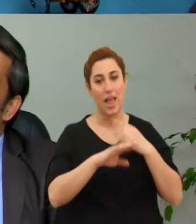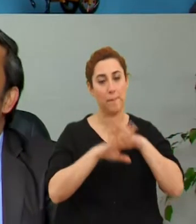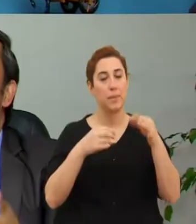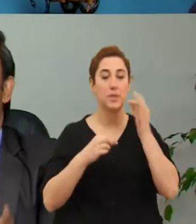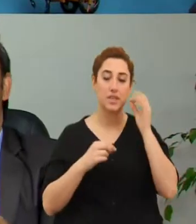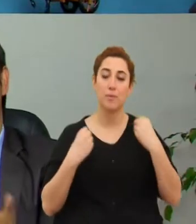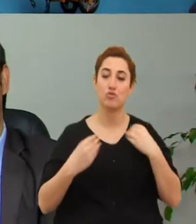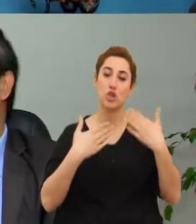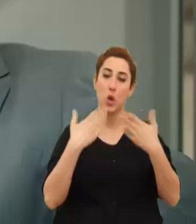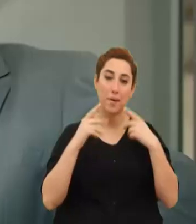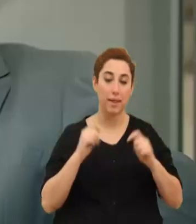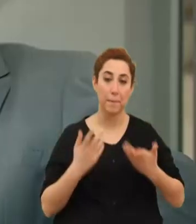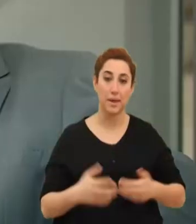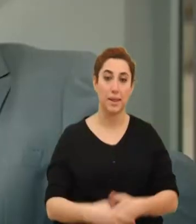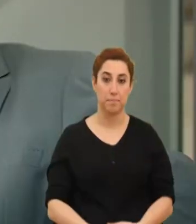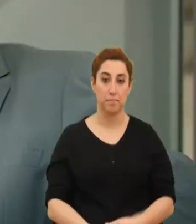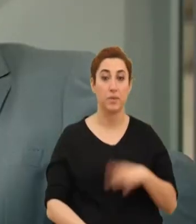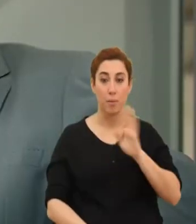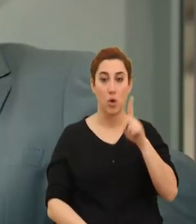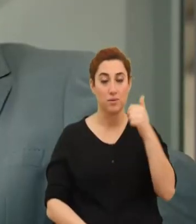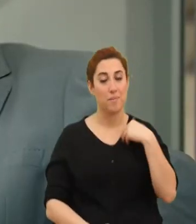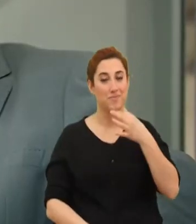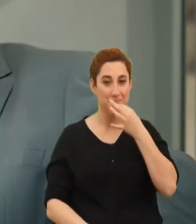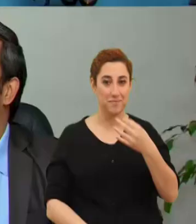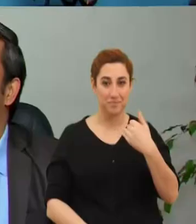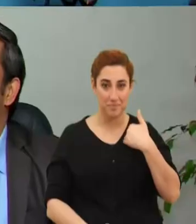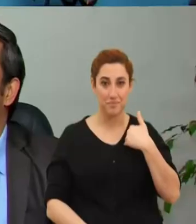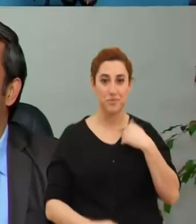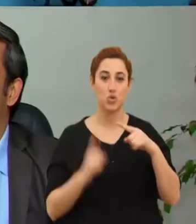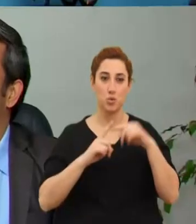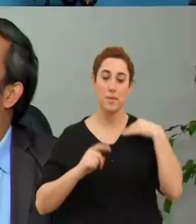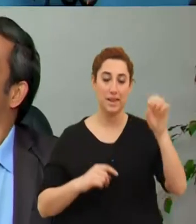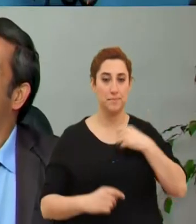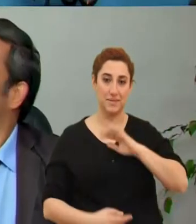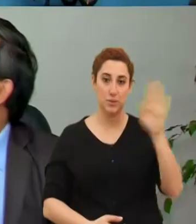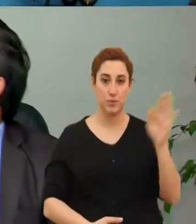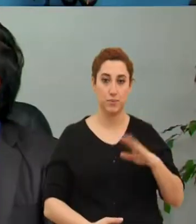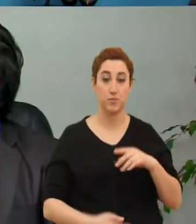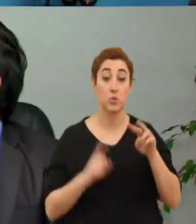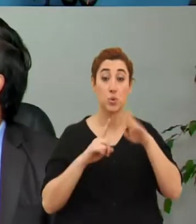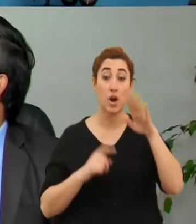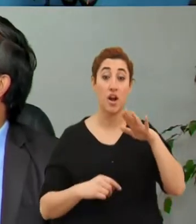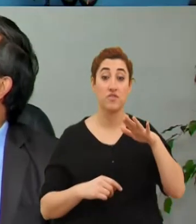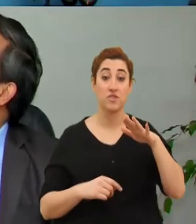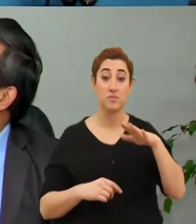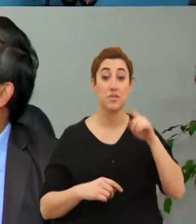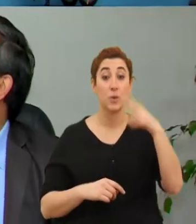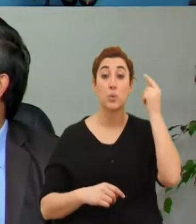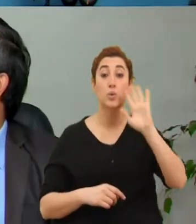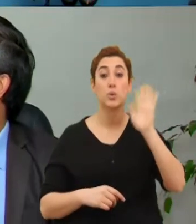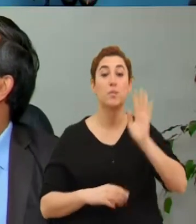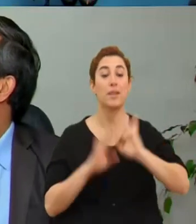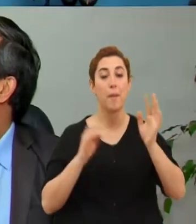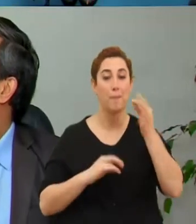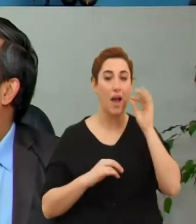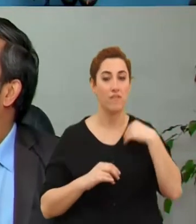Hem içelim hem güzel güzel sohbet edelim. Tamam. O zaman ben müsaadenizle... Tuğba'yı almaya gidiyorum. Nurhancığım, şeyi de unutma.